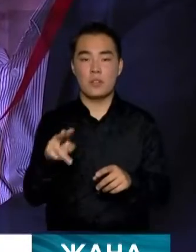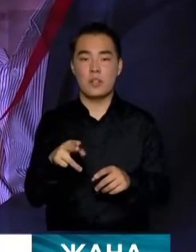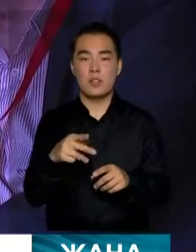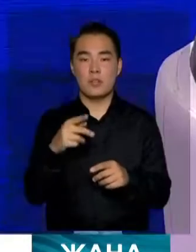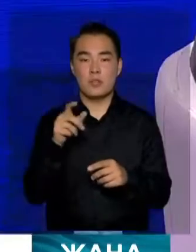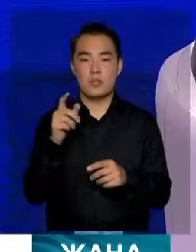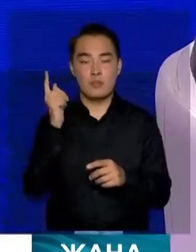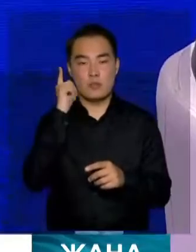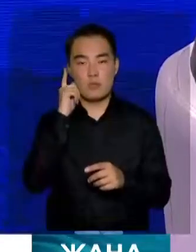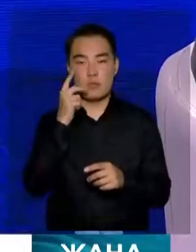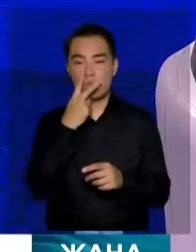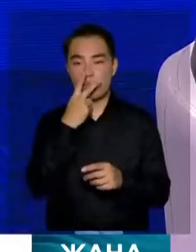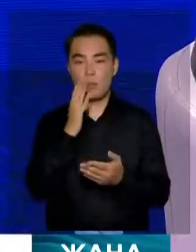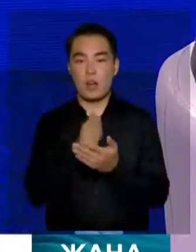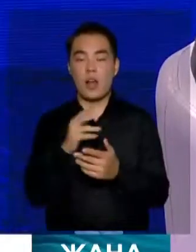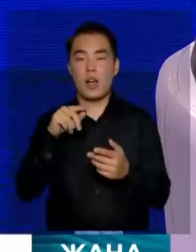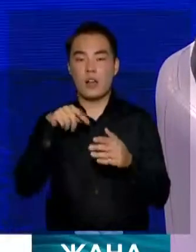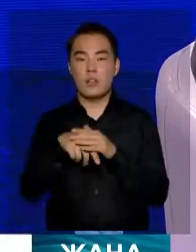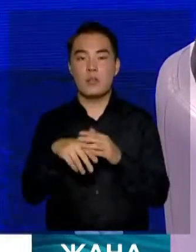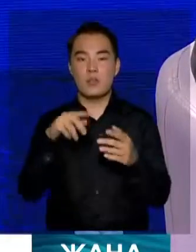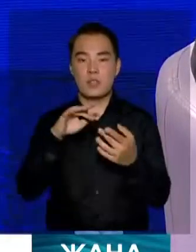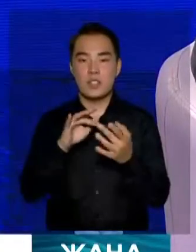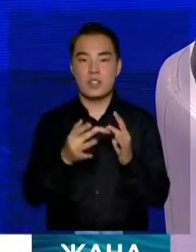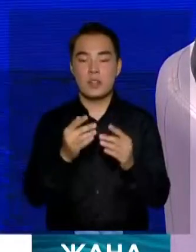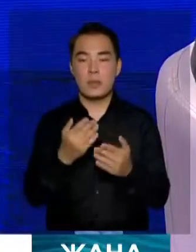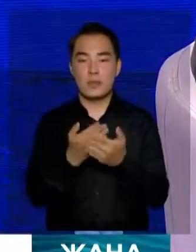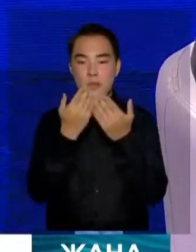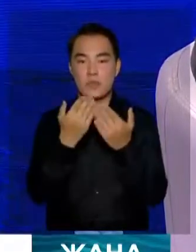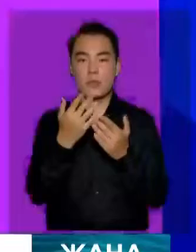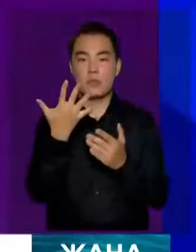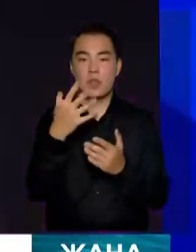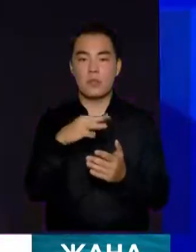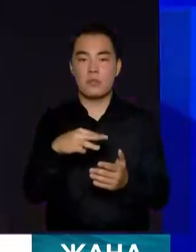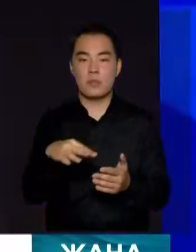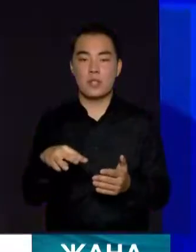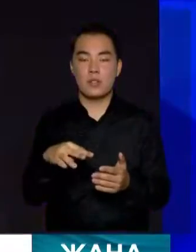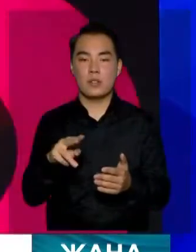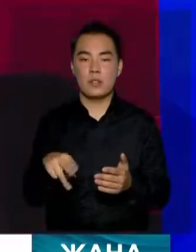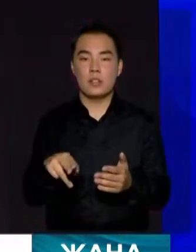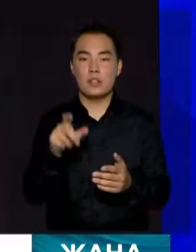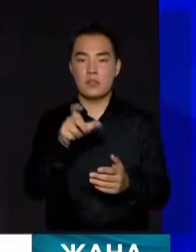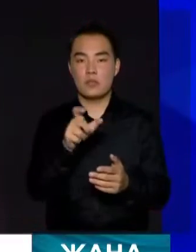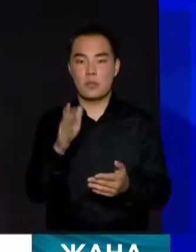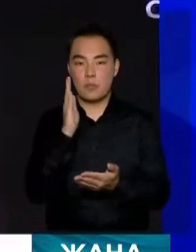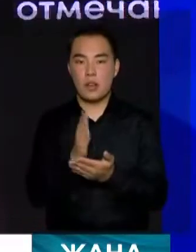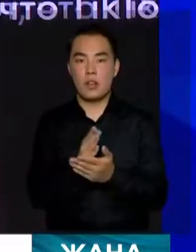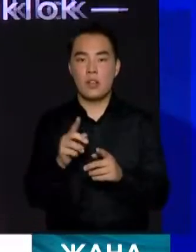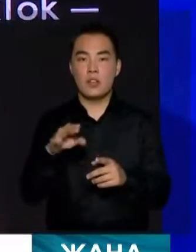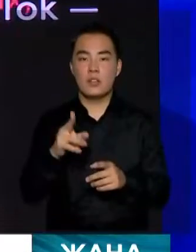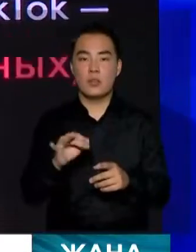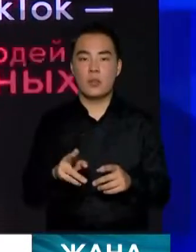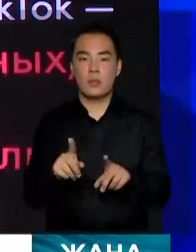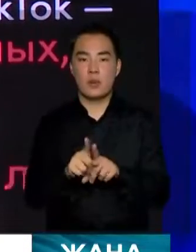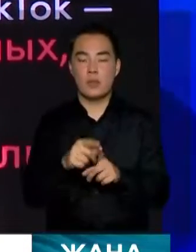Ал интернет қолданушылардың саны 5 миллиардқа жуықтаған. Әсіресе соңғы бір жылда TikTok танымалдылығы күрт артты.